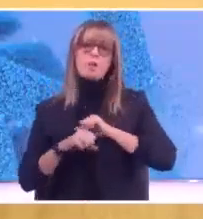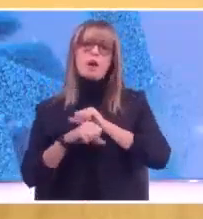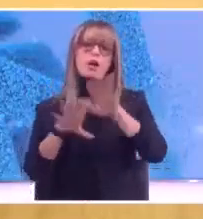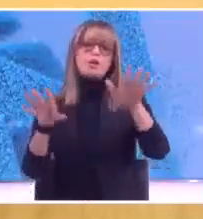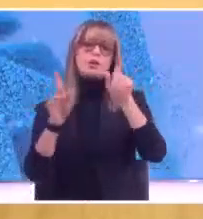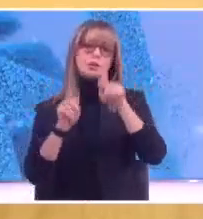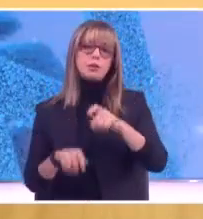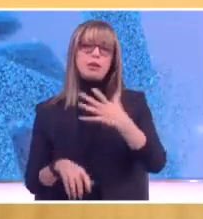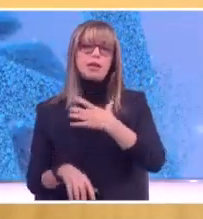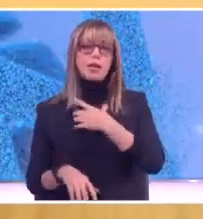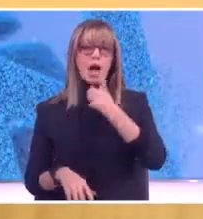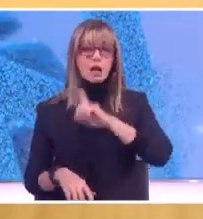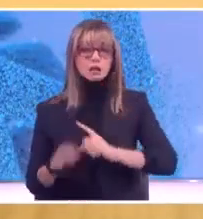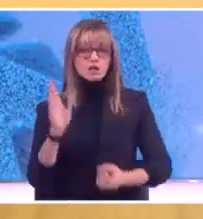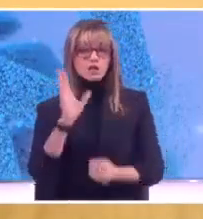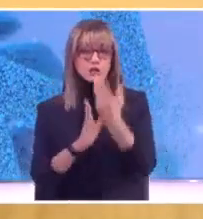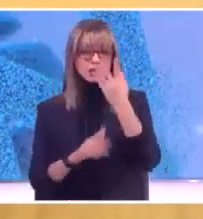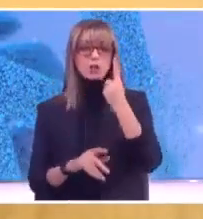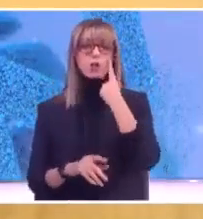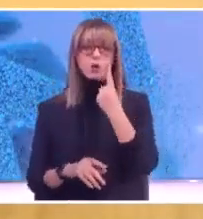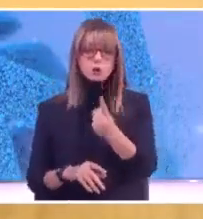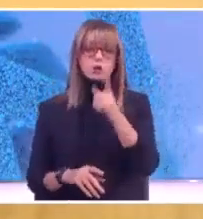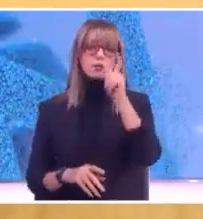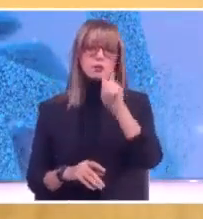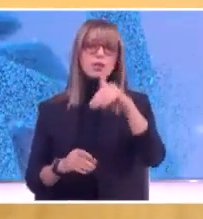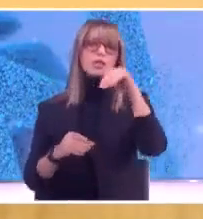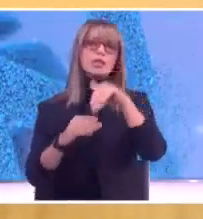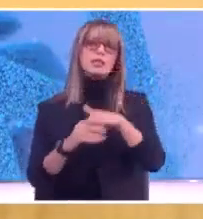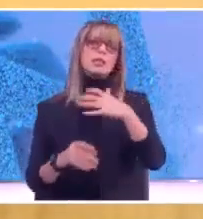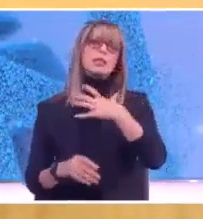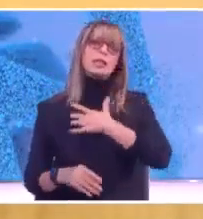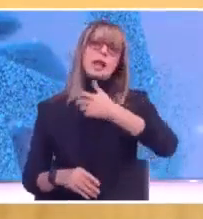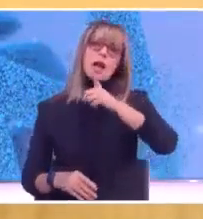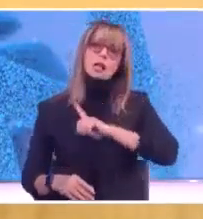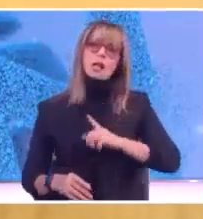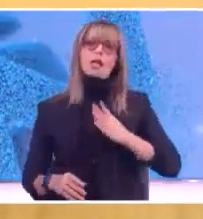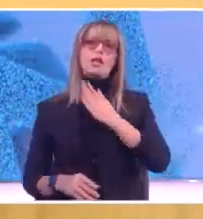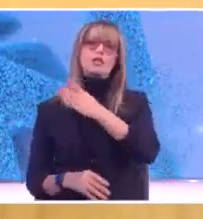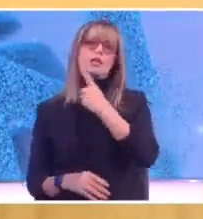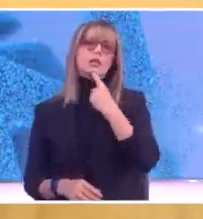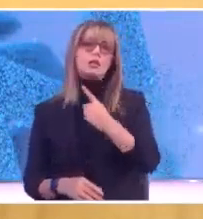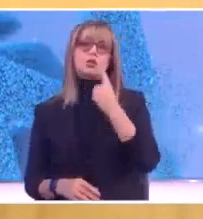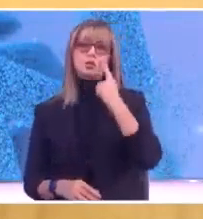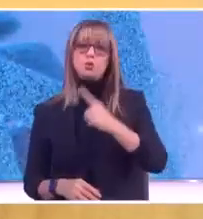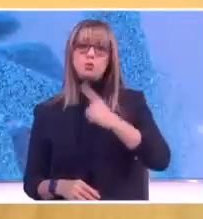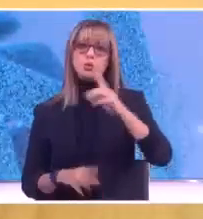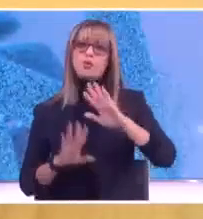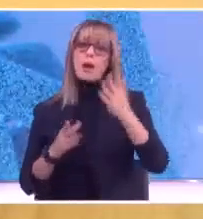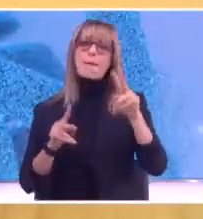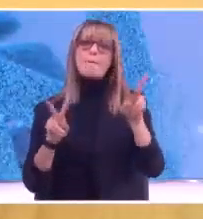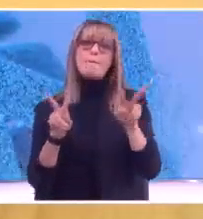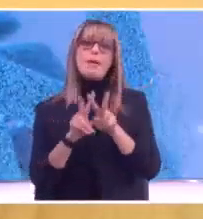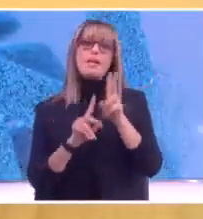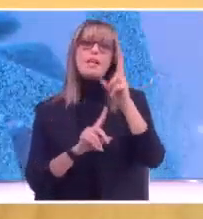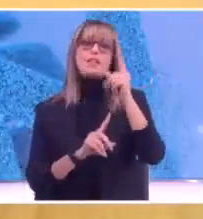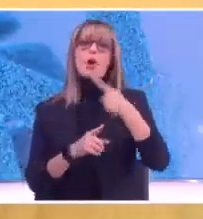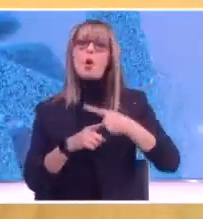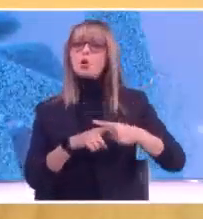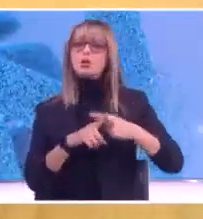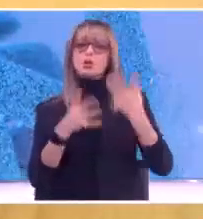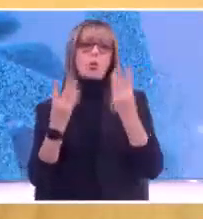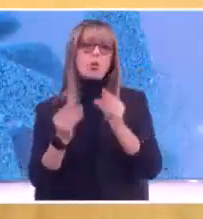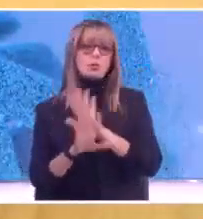kendi adayını çıkaracak, kendi adayını gösterecek ve seçimlere kendi adayıyla gidecek dedi. Cumhur ya da Millet İttifakı ile